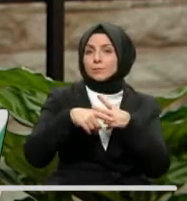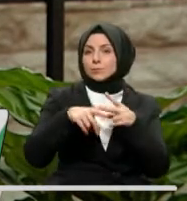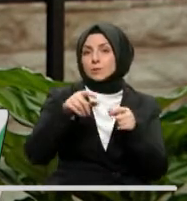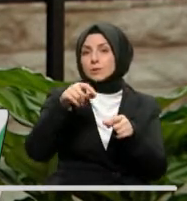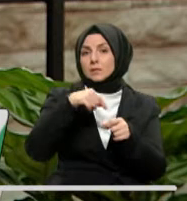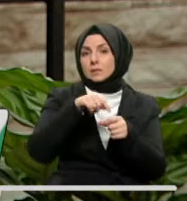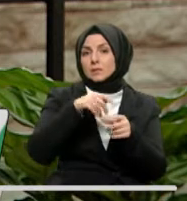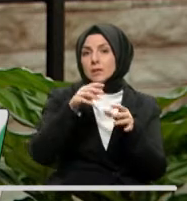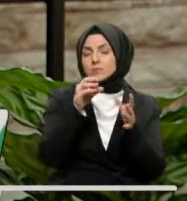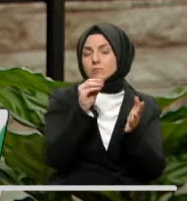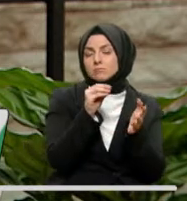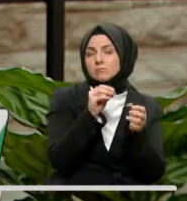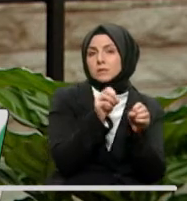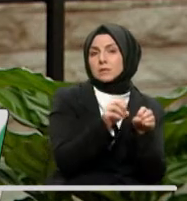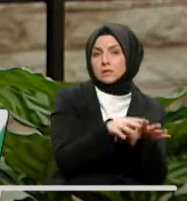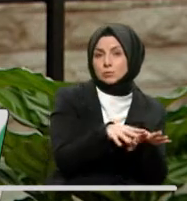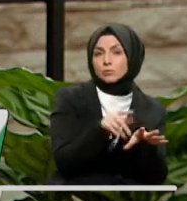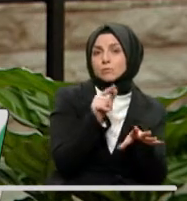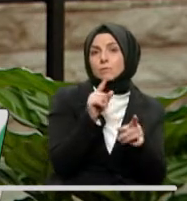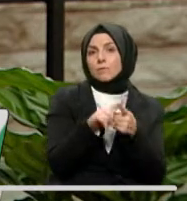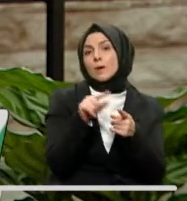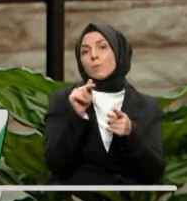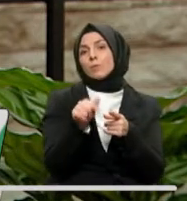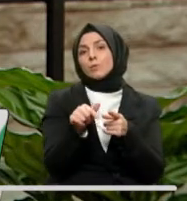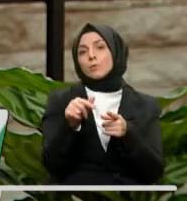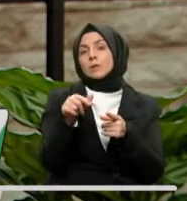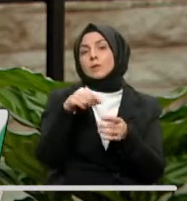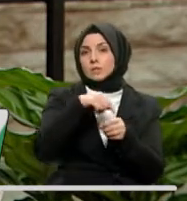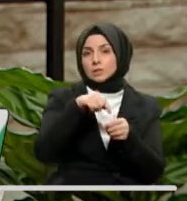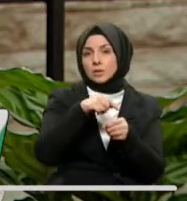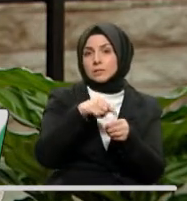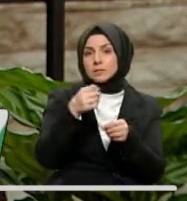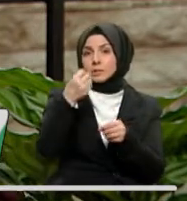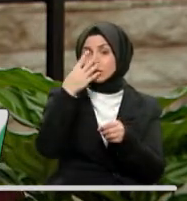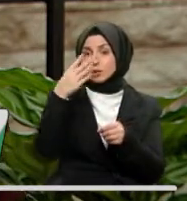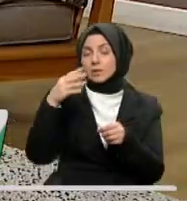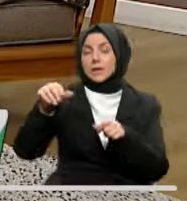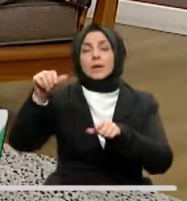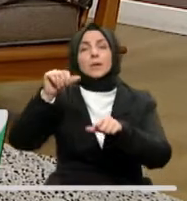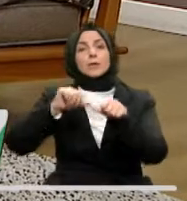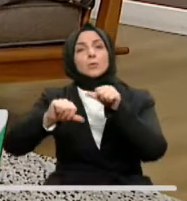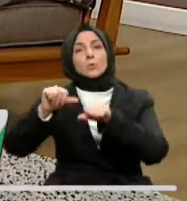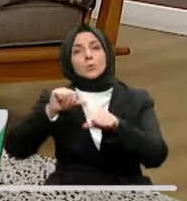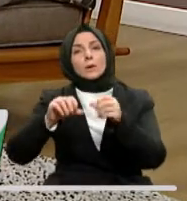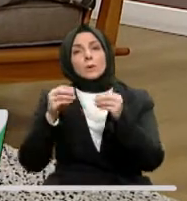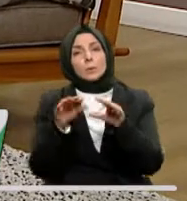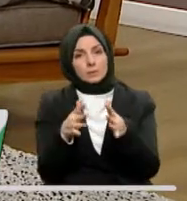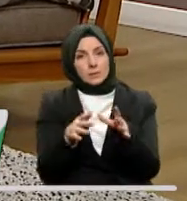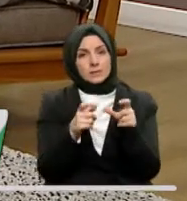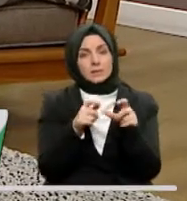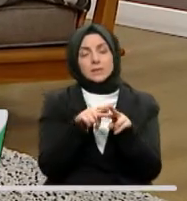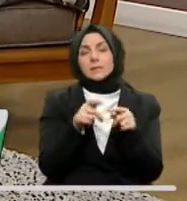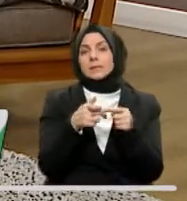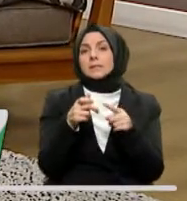var içerisinde fosfor potasyum ve magnezyum elementleri var sarımsak çok kullanılıyor Evet da söyleyelim